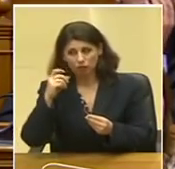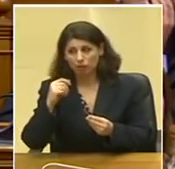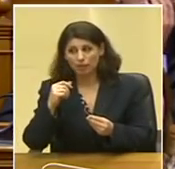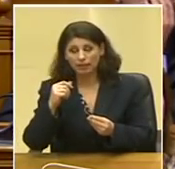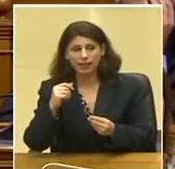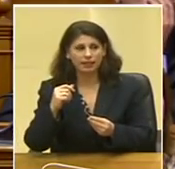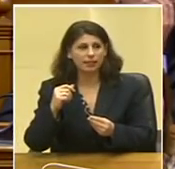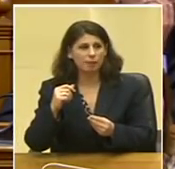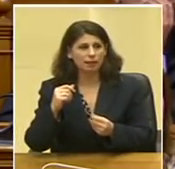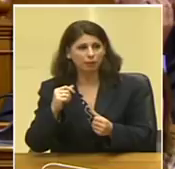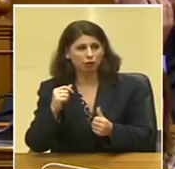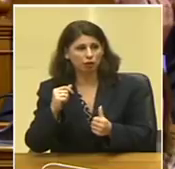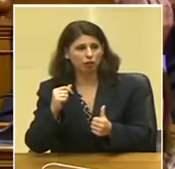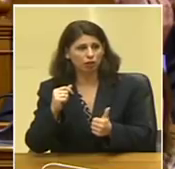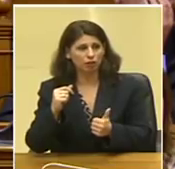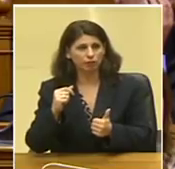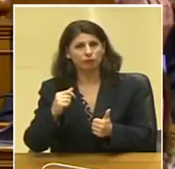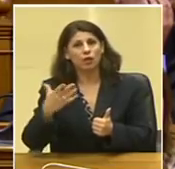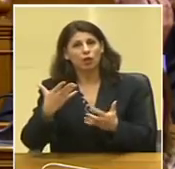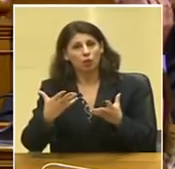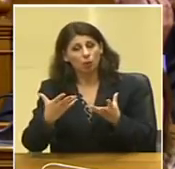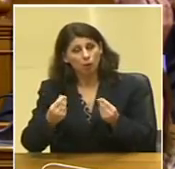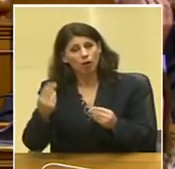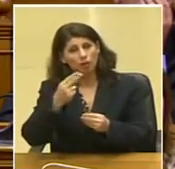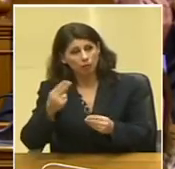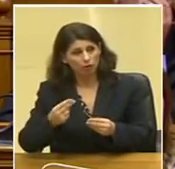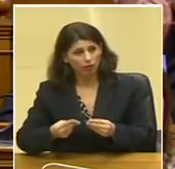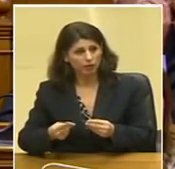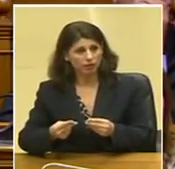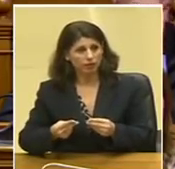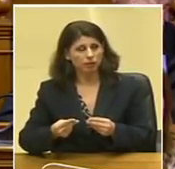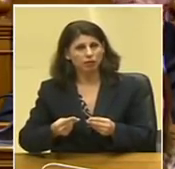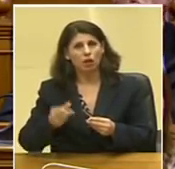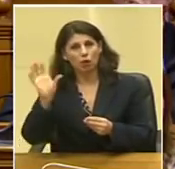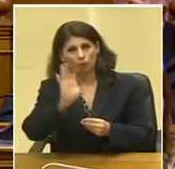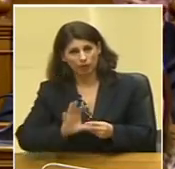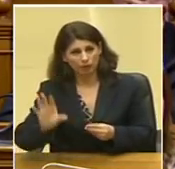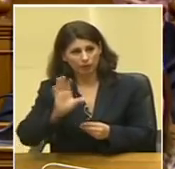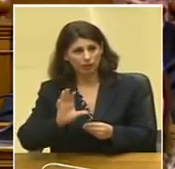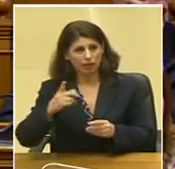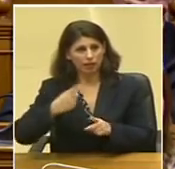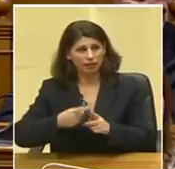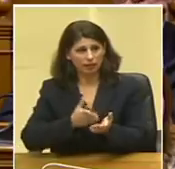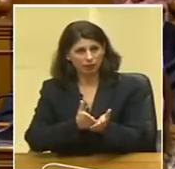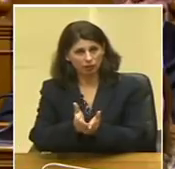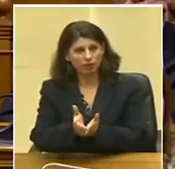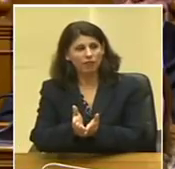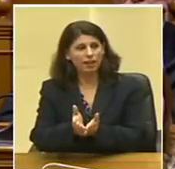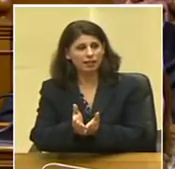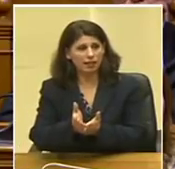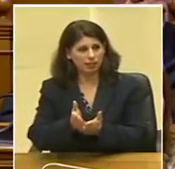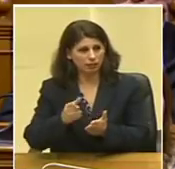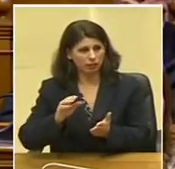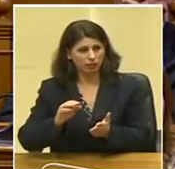Εν πάση περιπτώσει, όμως, εξ όσων γνωρίζω, είναι πολλές αυτές οι υποθέσεις που διερευνά η ελληνική δικαιοσύνη και αφορούν την εποχή που